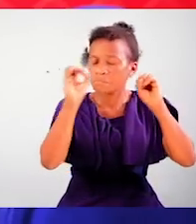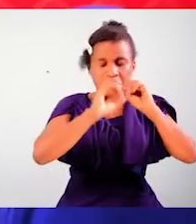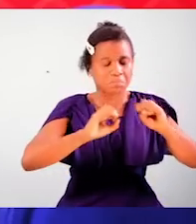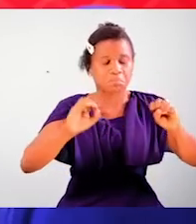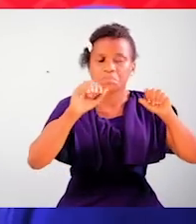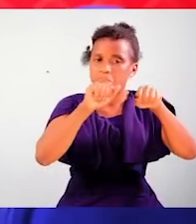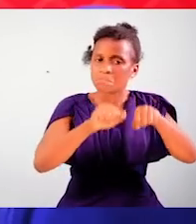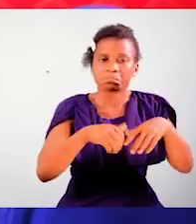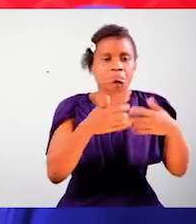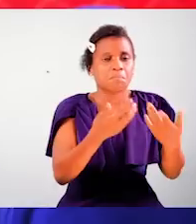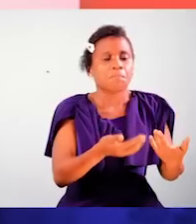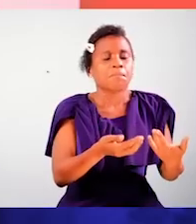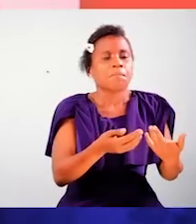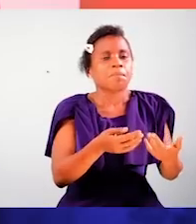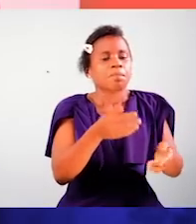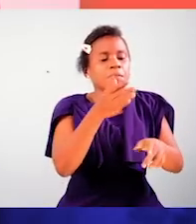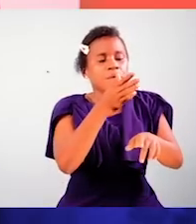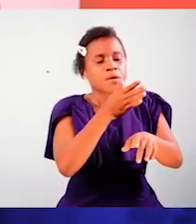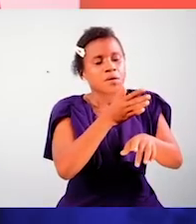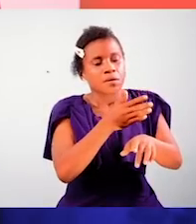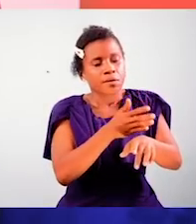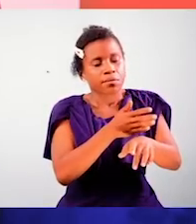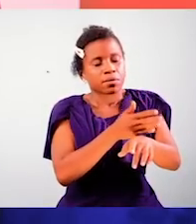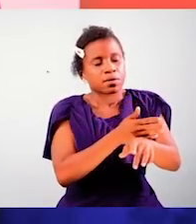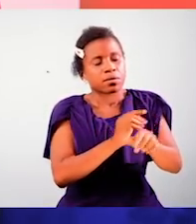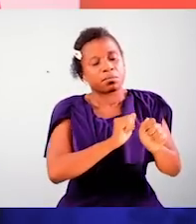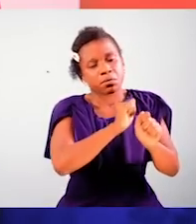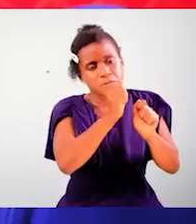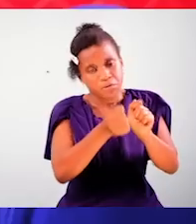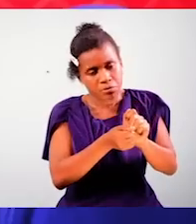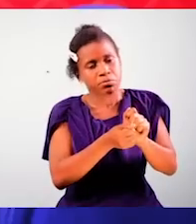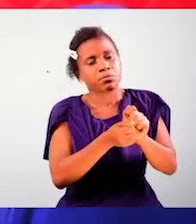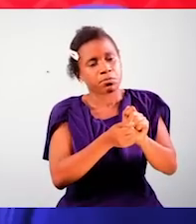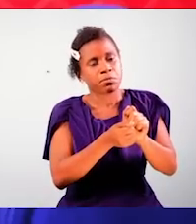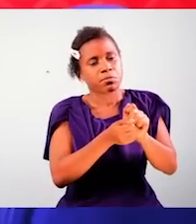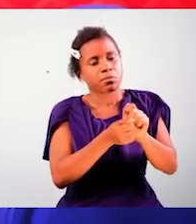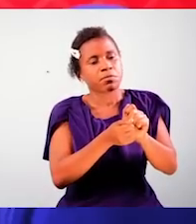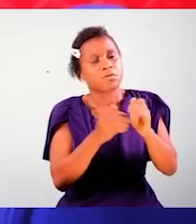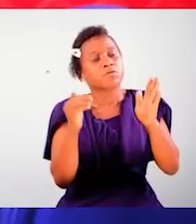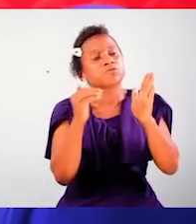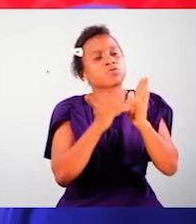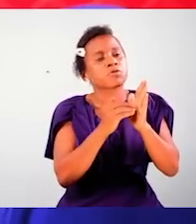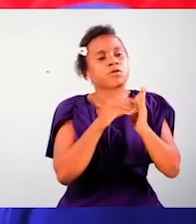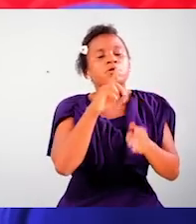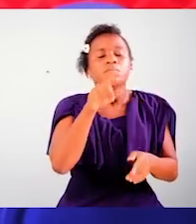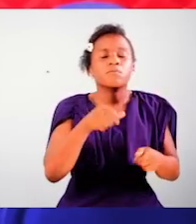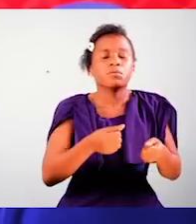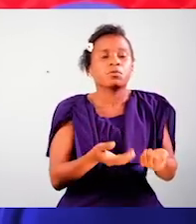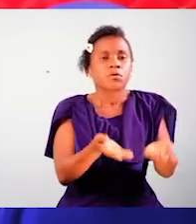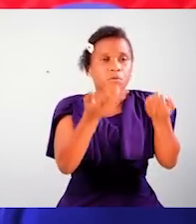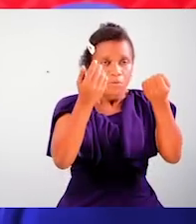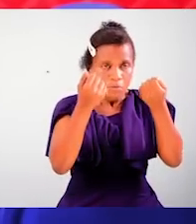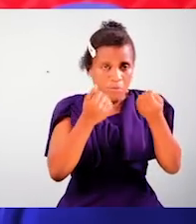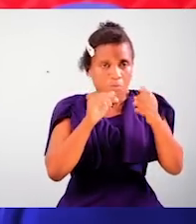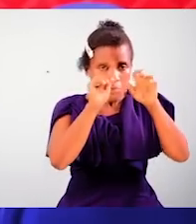kabla haijabadilishwa kama tunavyopendekeza, bado kuna uwezekano wa hizi mamlaka zinazohusika na kukamata na kuwapeleka